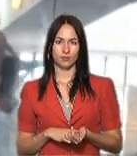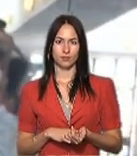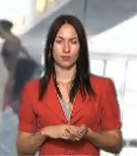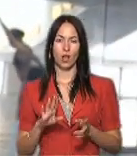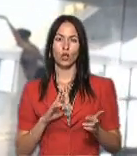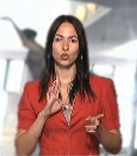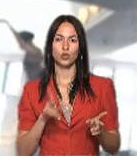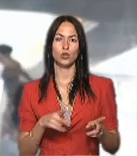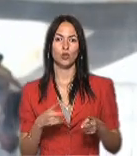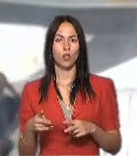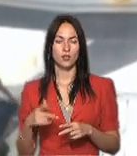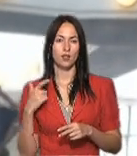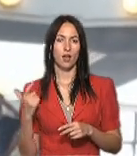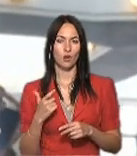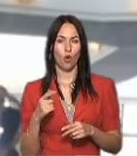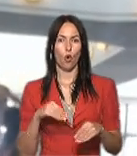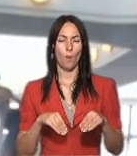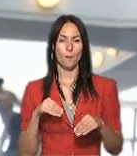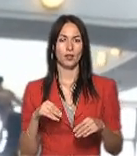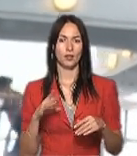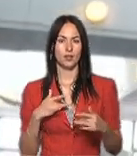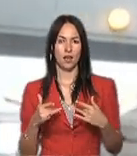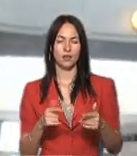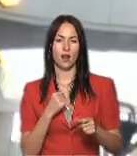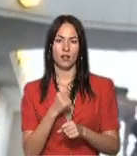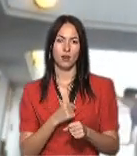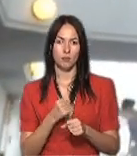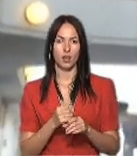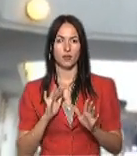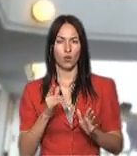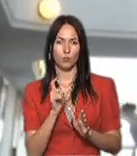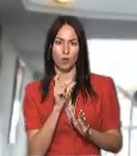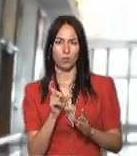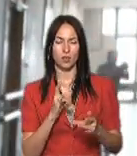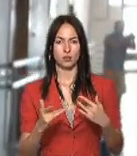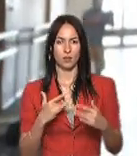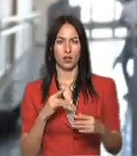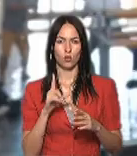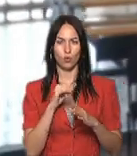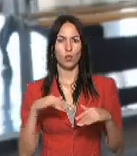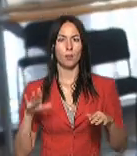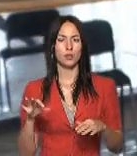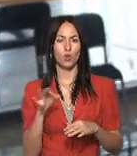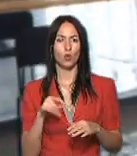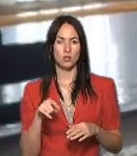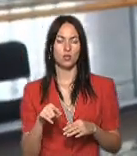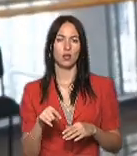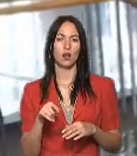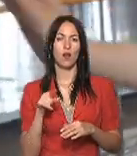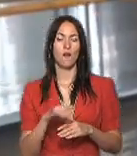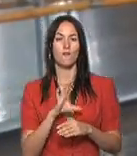Солісти Харківського оперного театру відпрацьовують елементи з балету «Лебедине озеро» «Воте фентезі». Усі постановці вони виконуватимуть головні